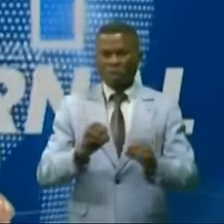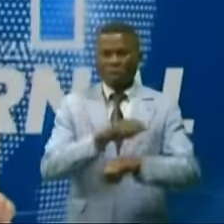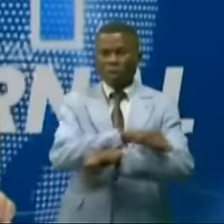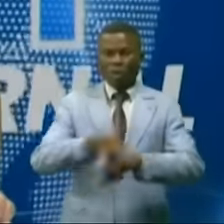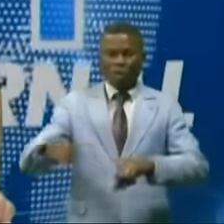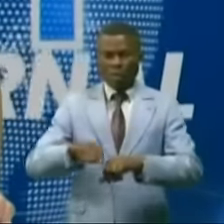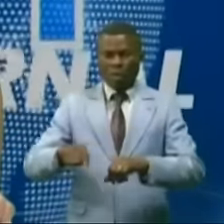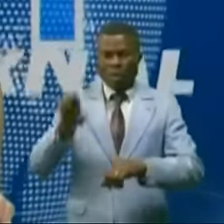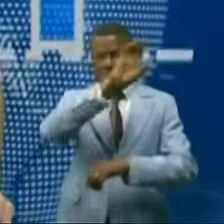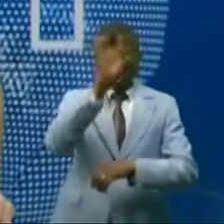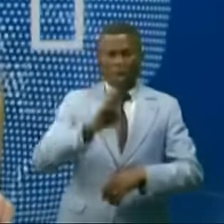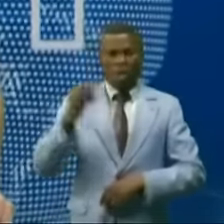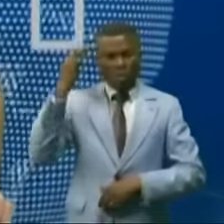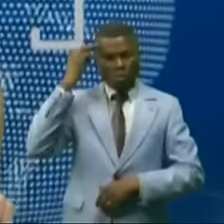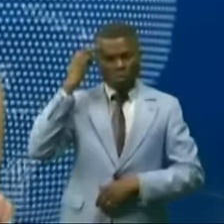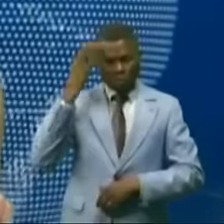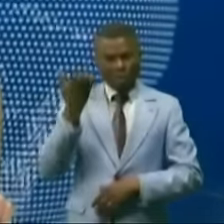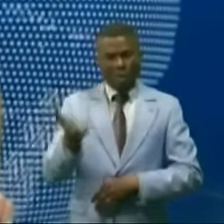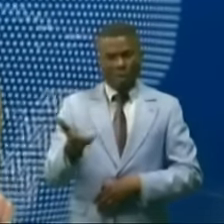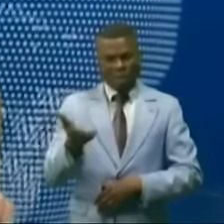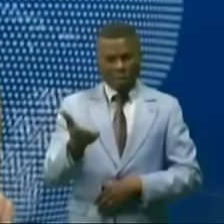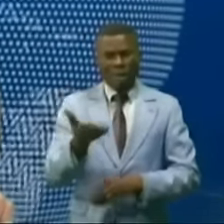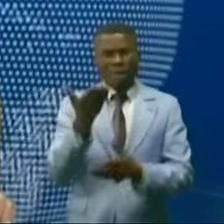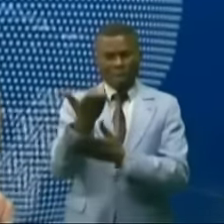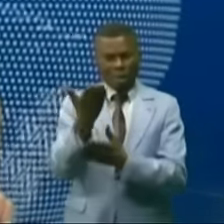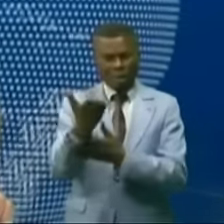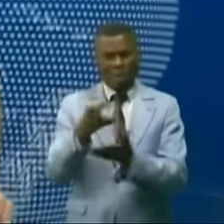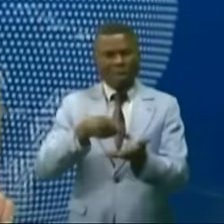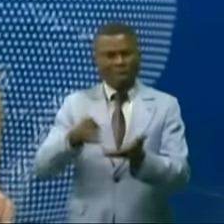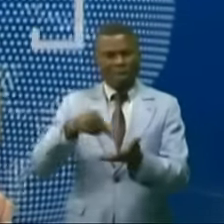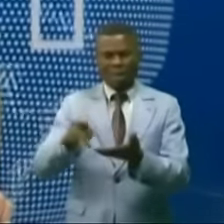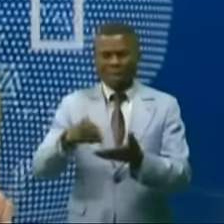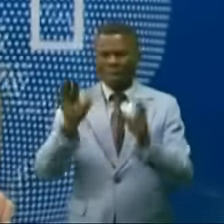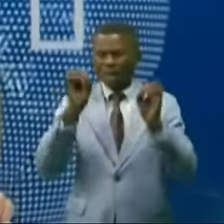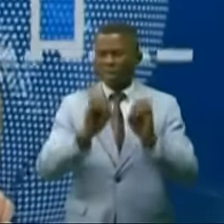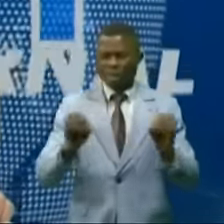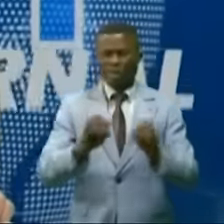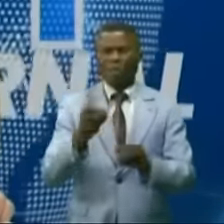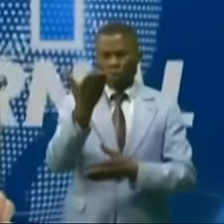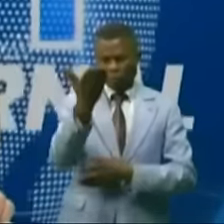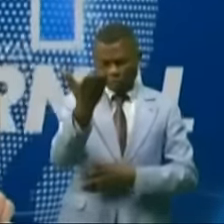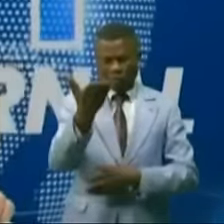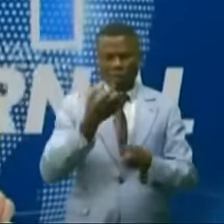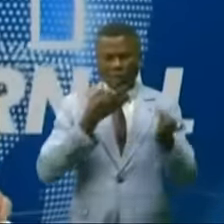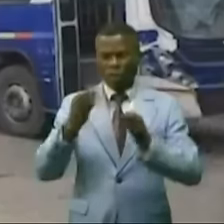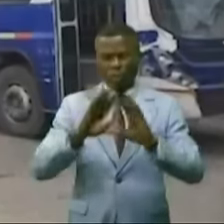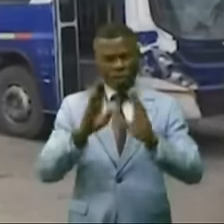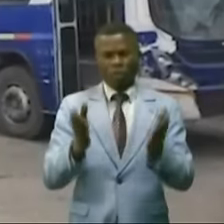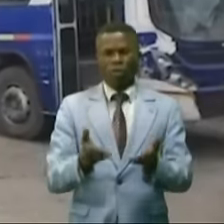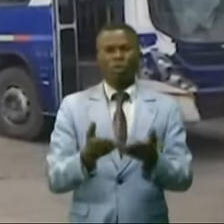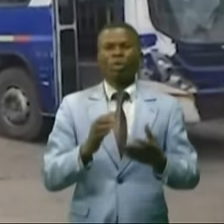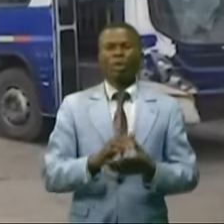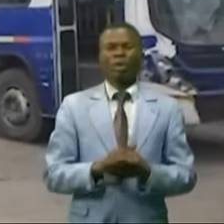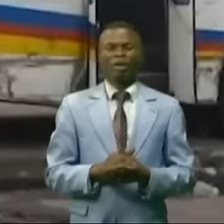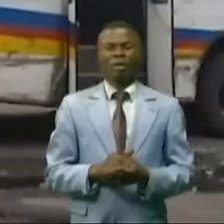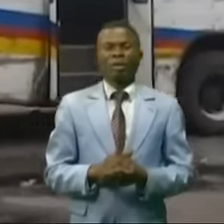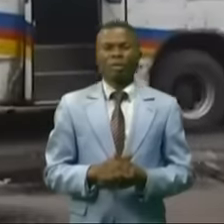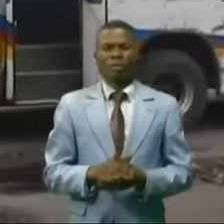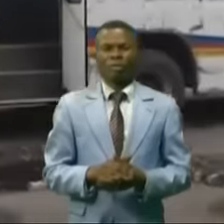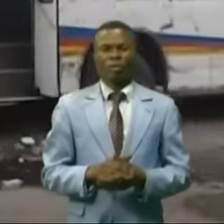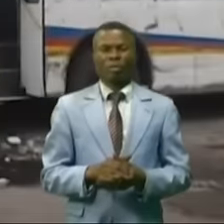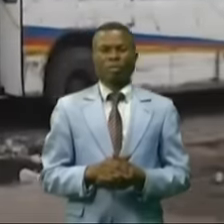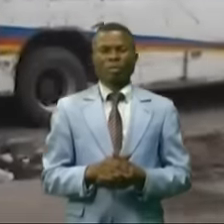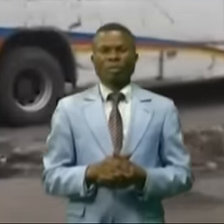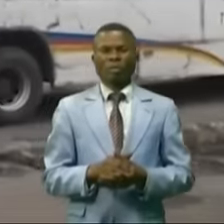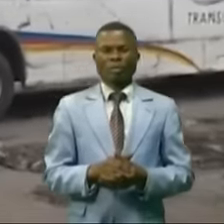siège de cet établissement à Massina. Ils réclament le paiement de leur salaire. Égric Kabamba. Immobilisé au